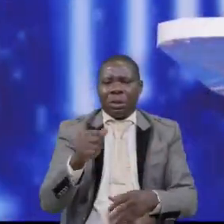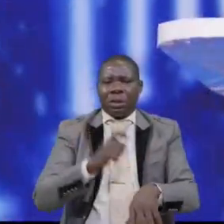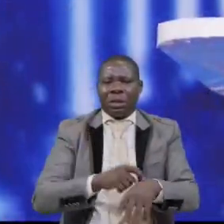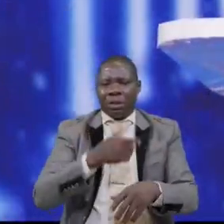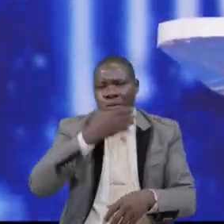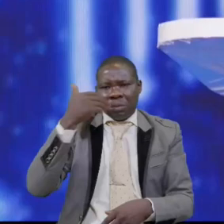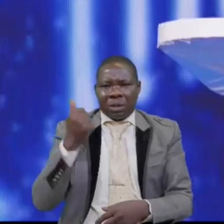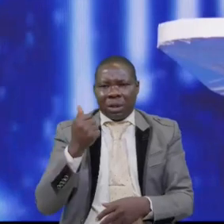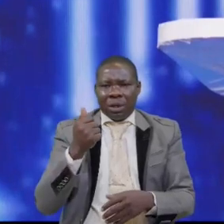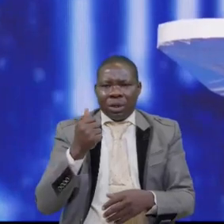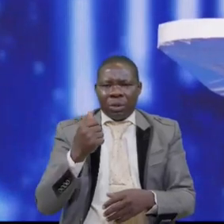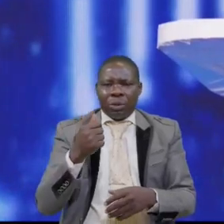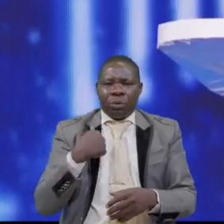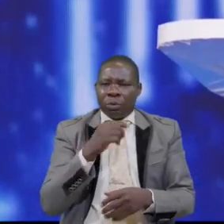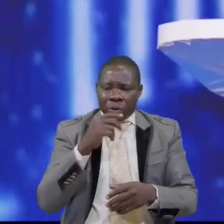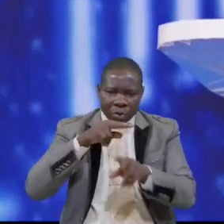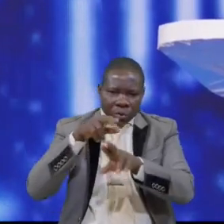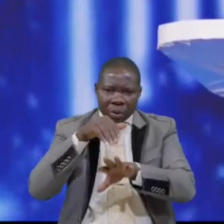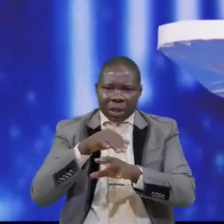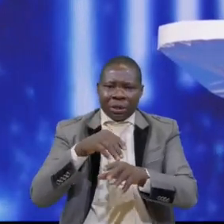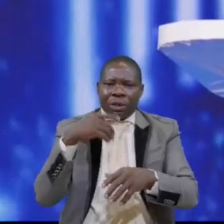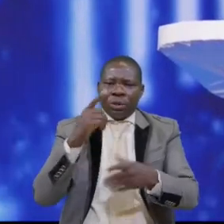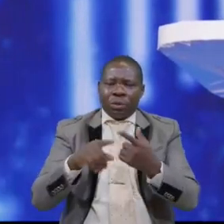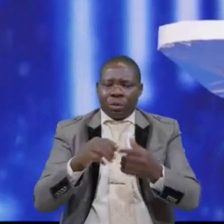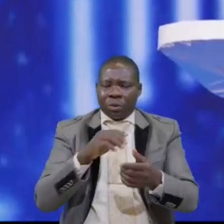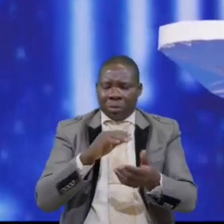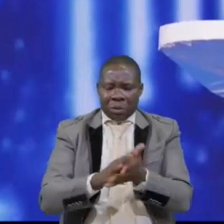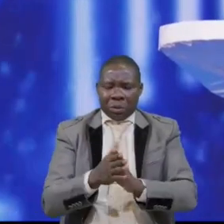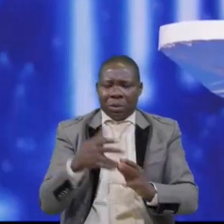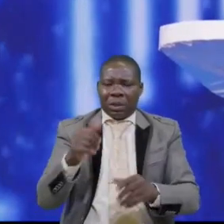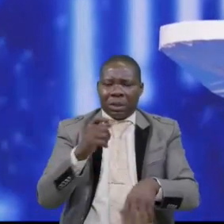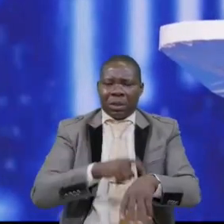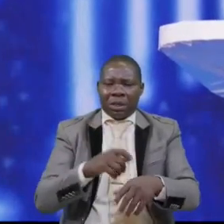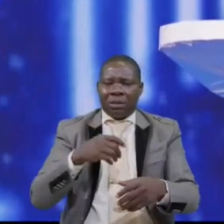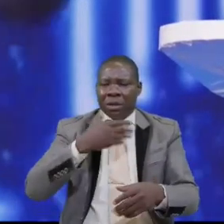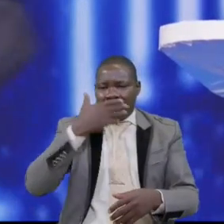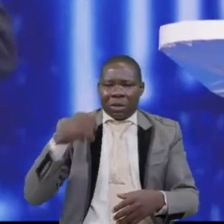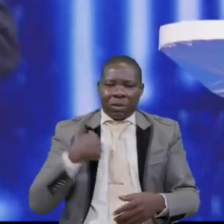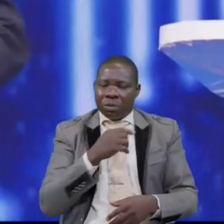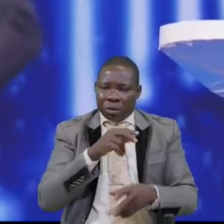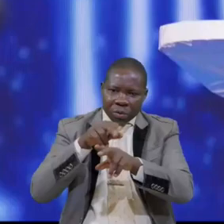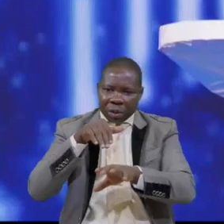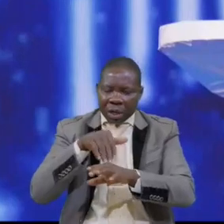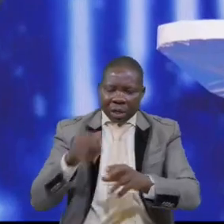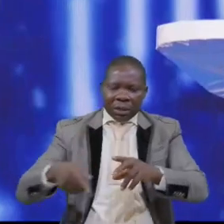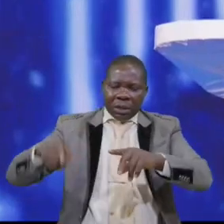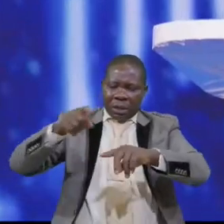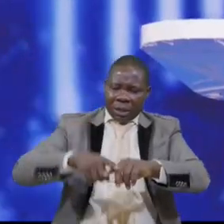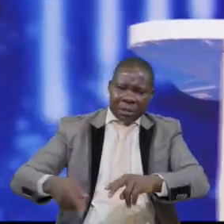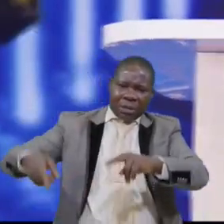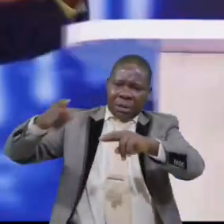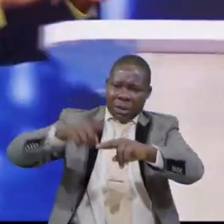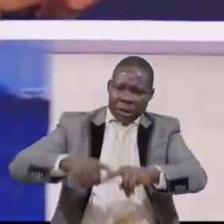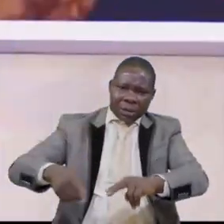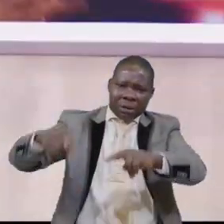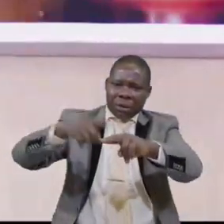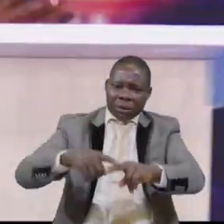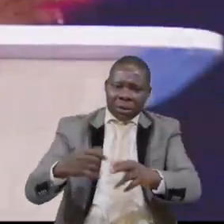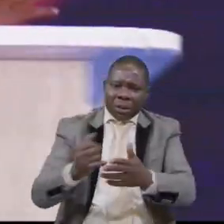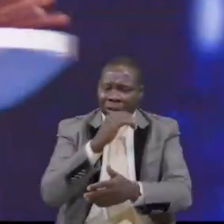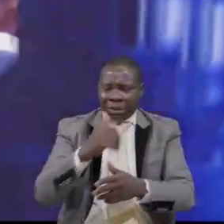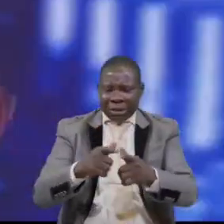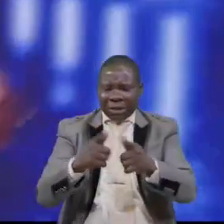devenir 10 fois supérieur, tu cherches à t'accroître, à t'accroître, à te développer. Ce n'est pas un grand saut à un moment. Si vous